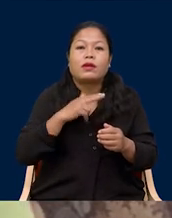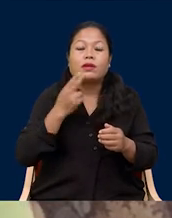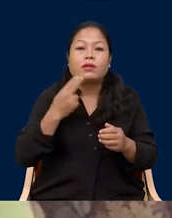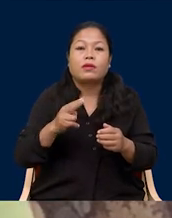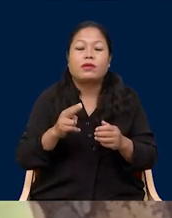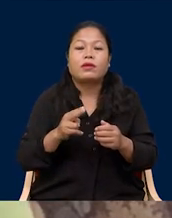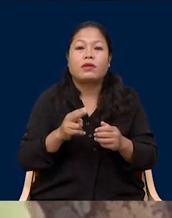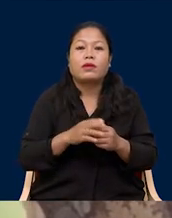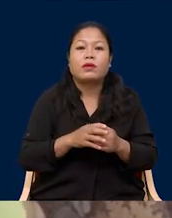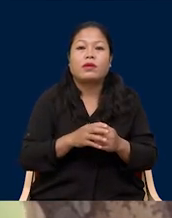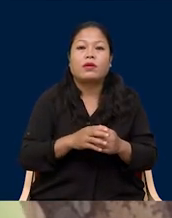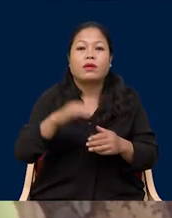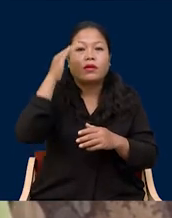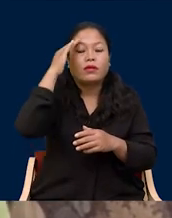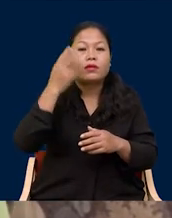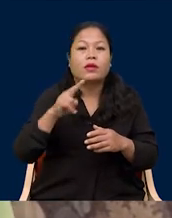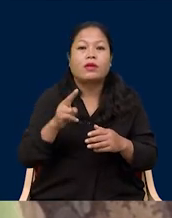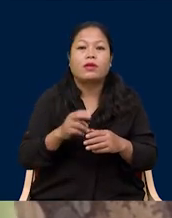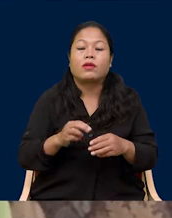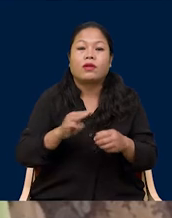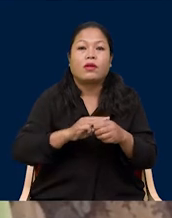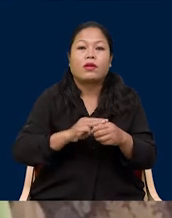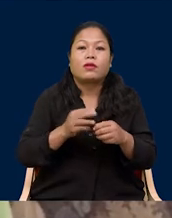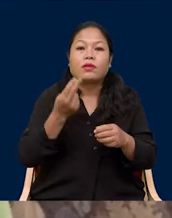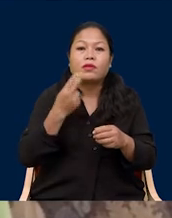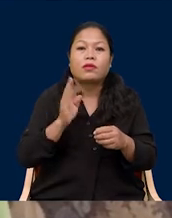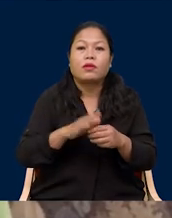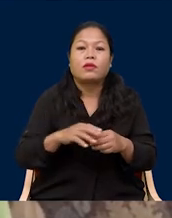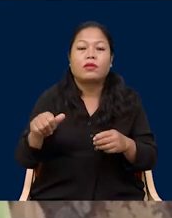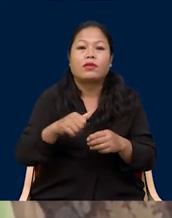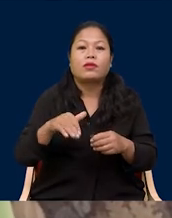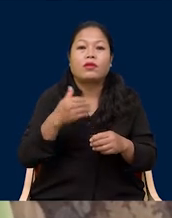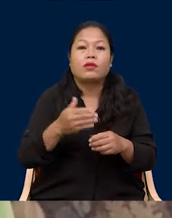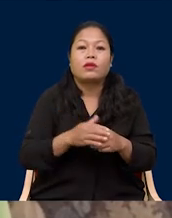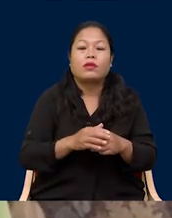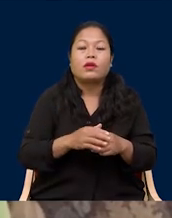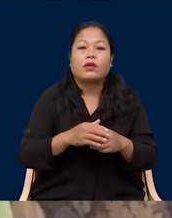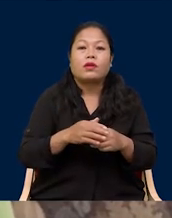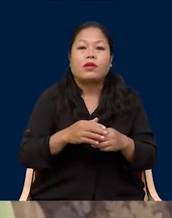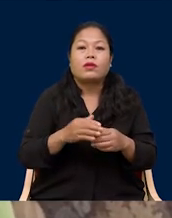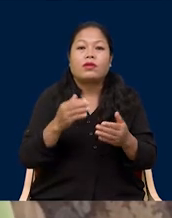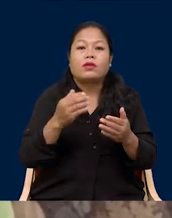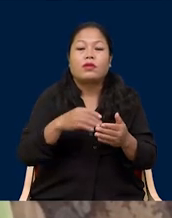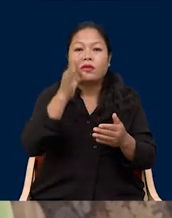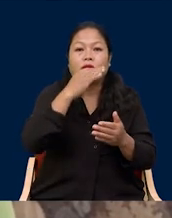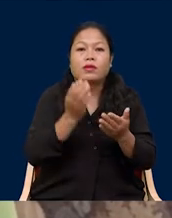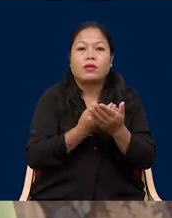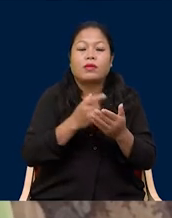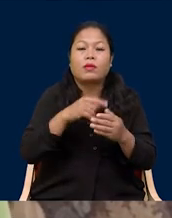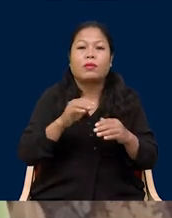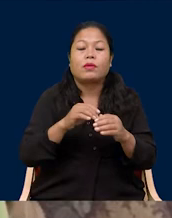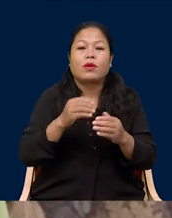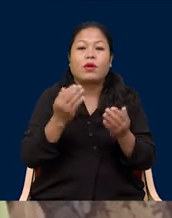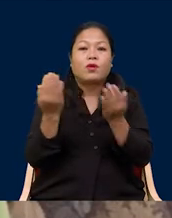एउटा पक्ष भनेको सरकारको अग्रसरता त छँदैछ नि, त्यो बाहेक गैर सरकारी संस्था जस्तै म